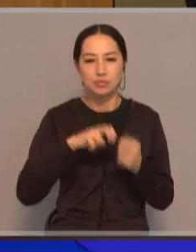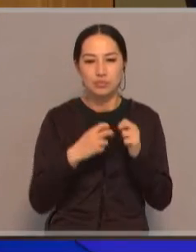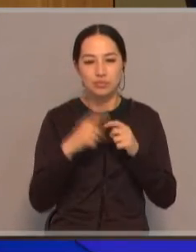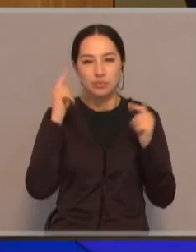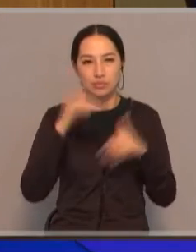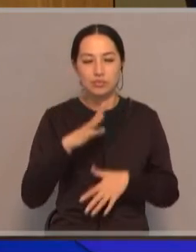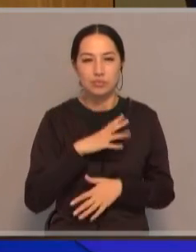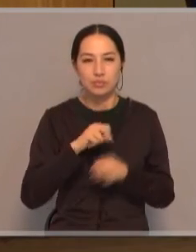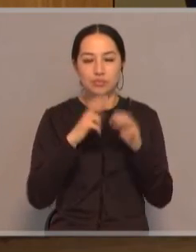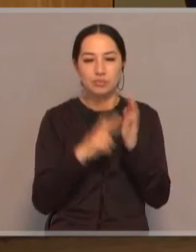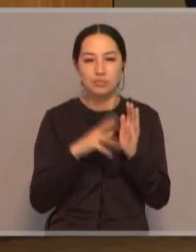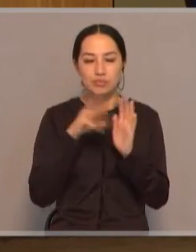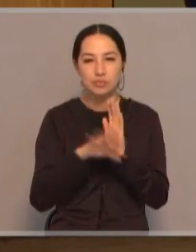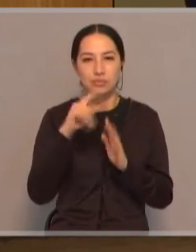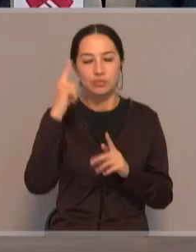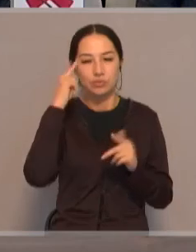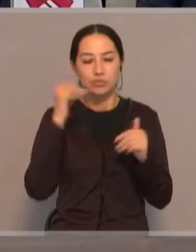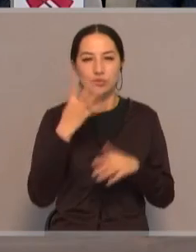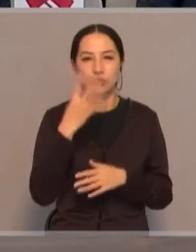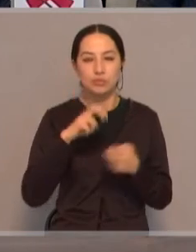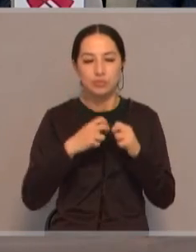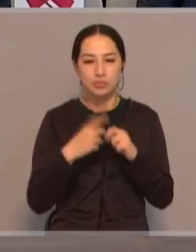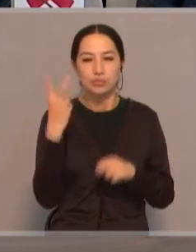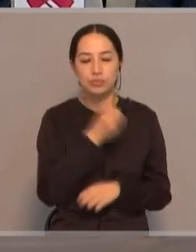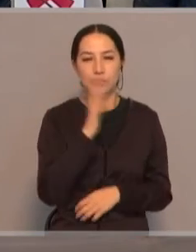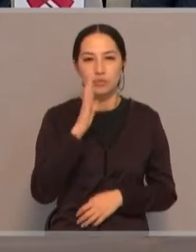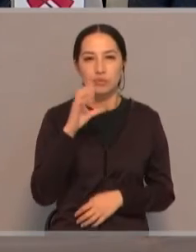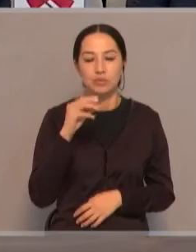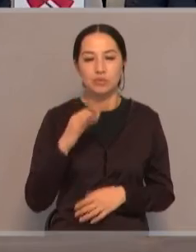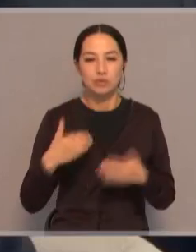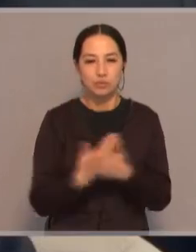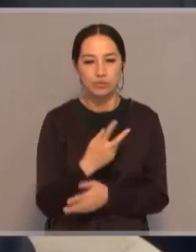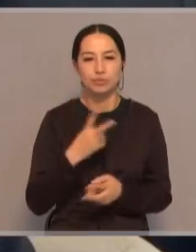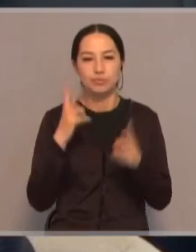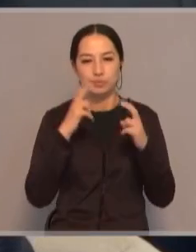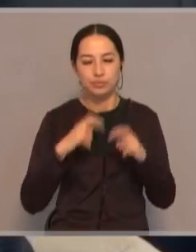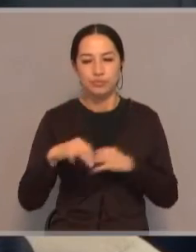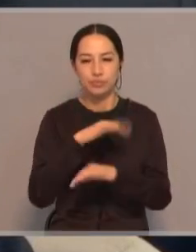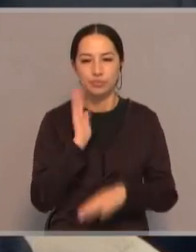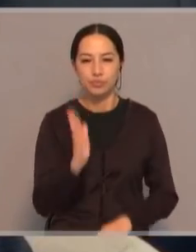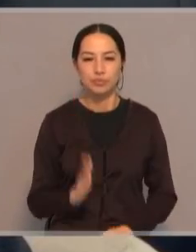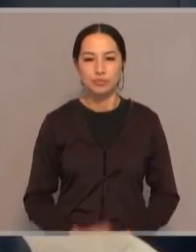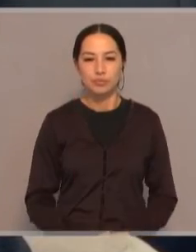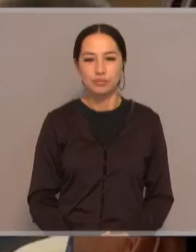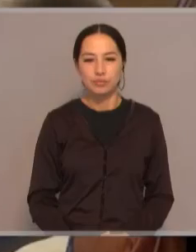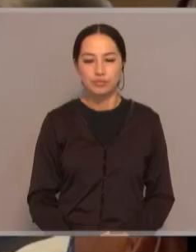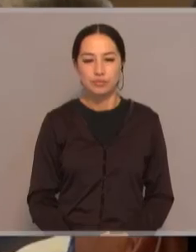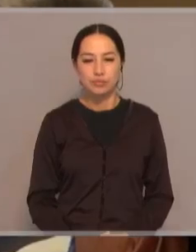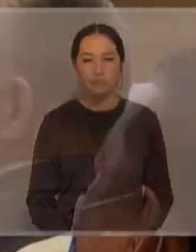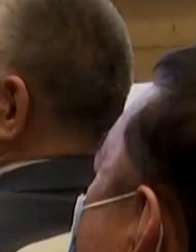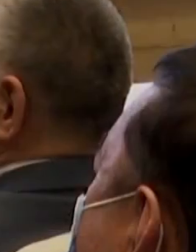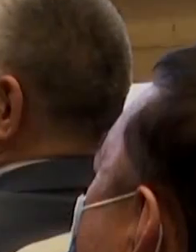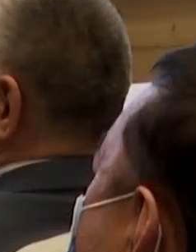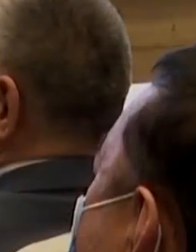Оның 18-10-ші нақты шешім шықты, 4 мәселе екаптадан соң сессияда қайтадан қаралатын болды. Нұрма ғанген жаған ескендір әбдіраймыф